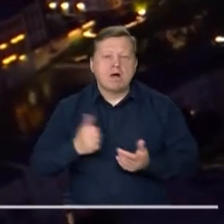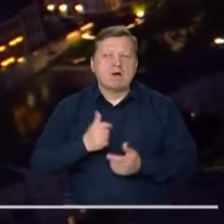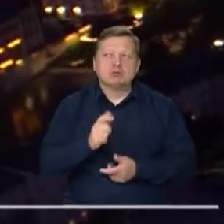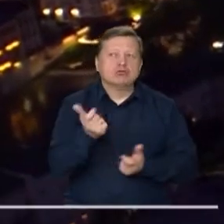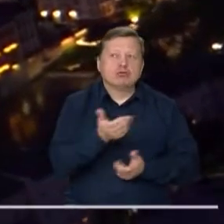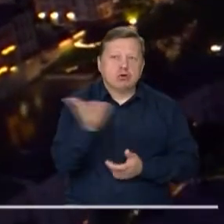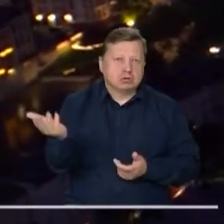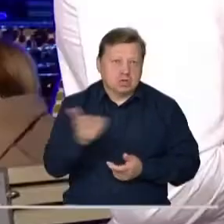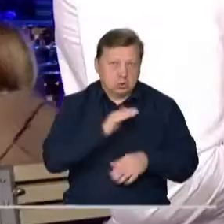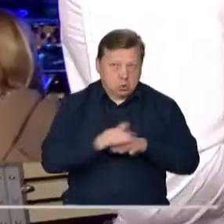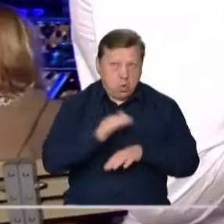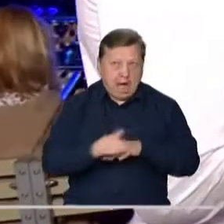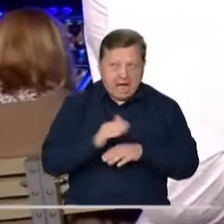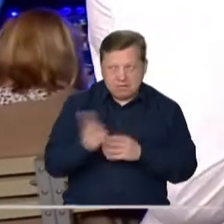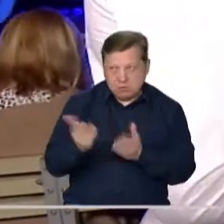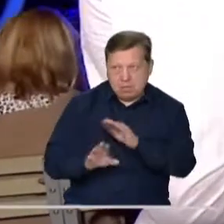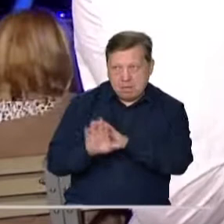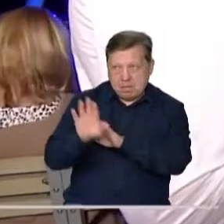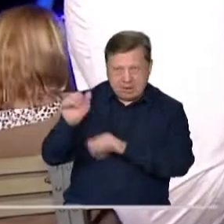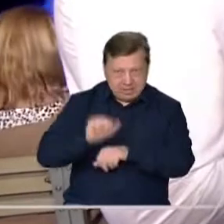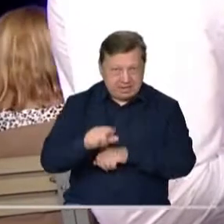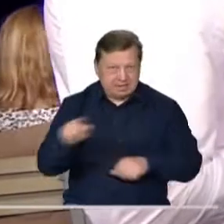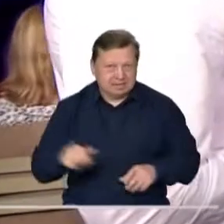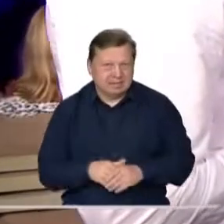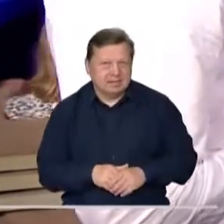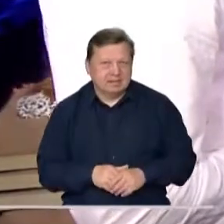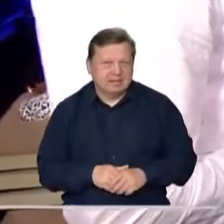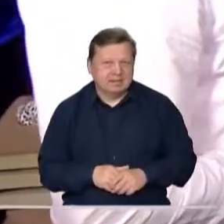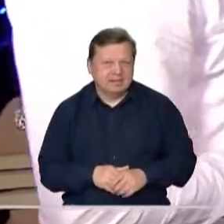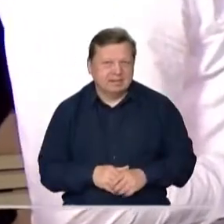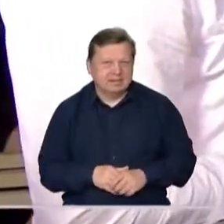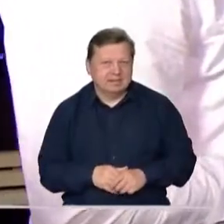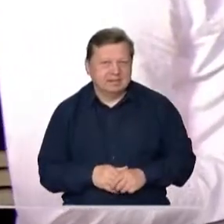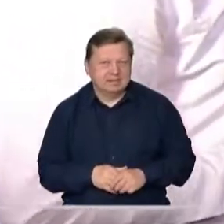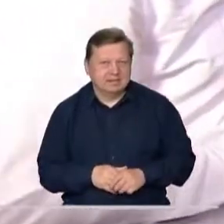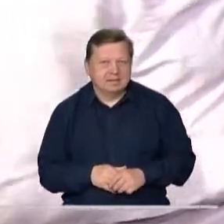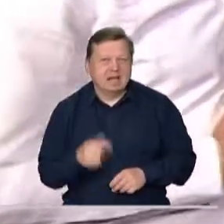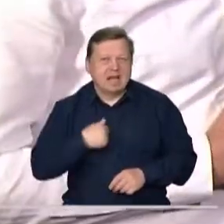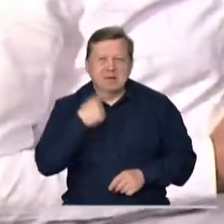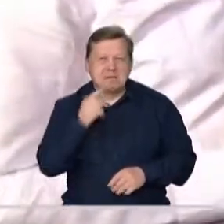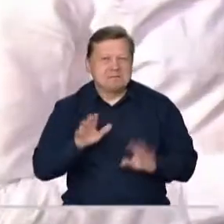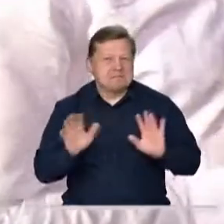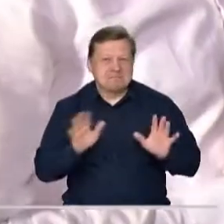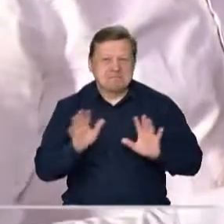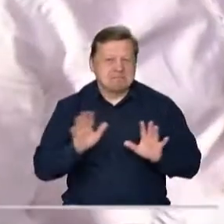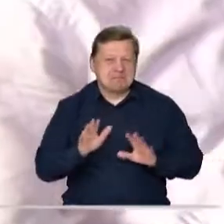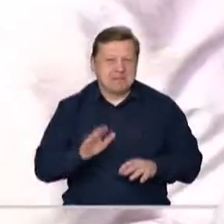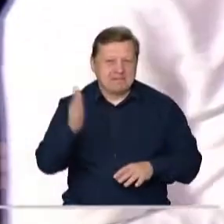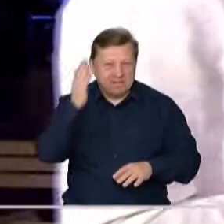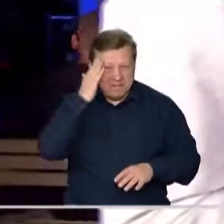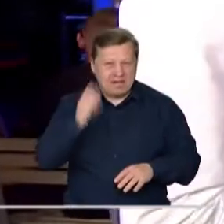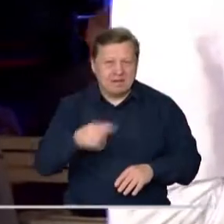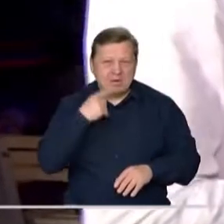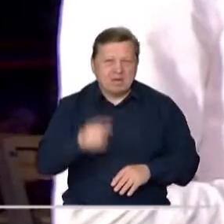jakieś gwiazdy? Oj, nie będziemy tutaj wymieniać pewnie. Państwo, wiecie doskonale, że nawet